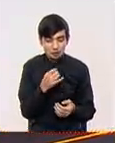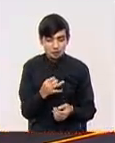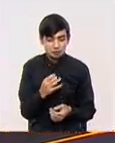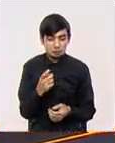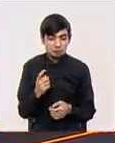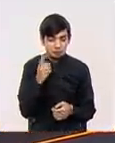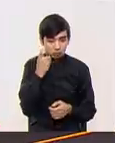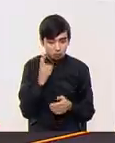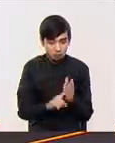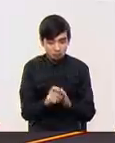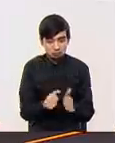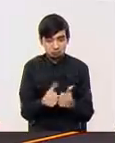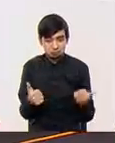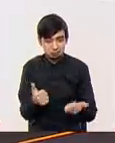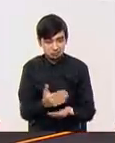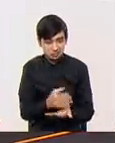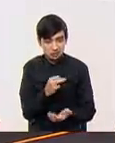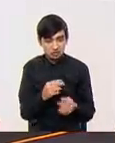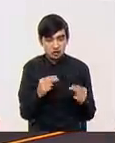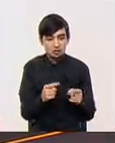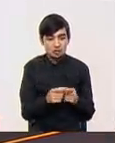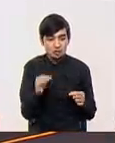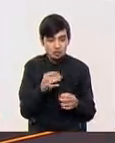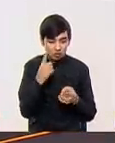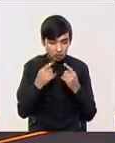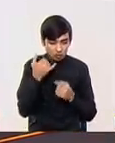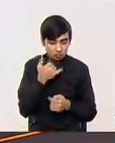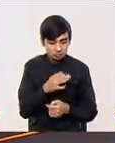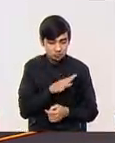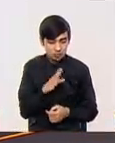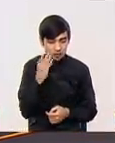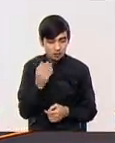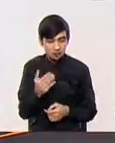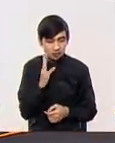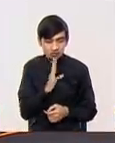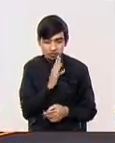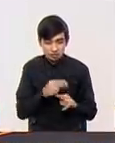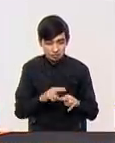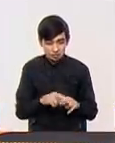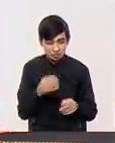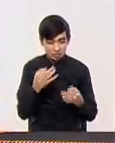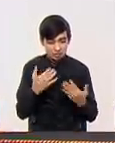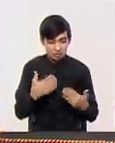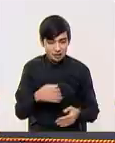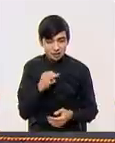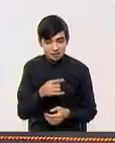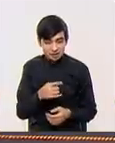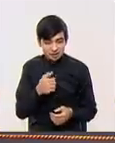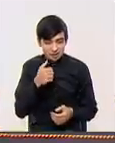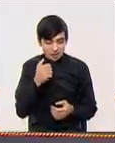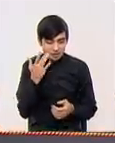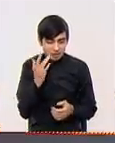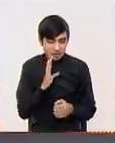салынды, ажырасып тындық. Сөздің шыны керек бағдарламасына жылап сұхбат берген алматылық келіншек осылай деді. Бұл күні-түні